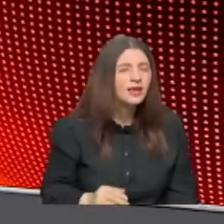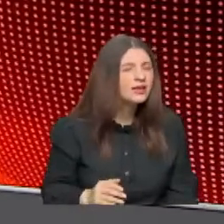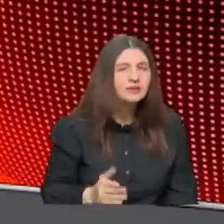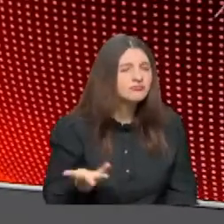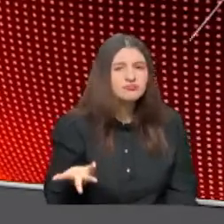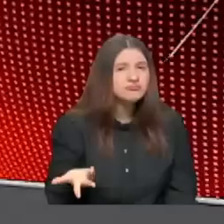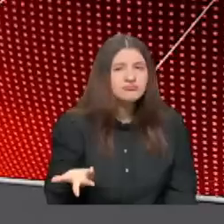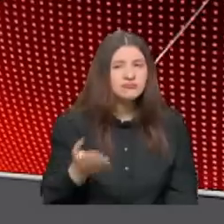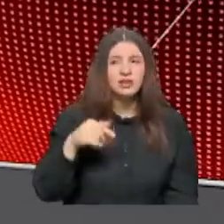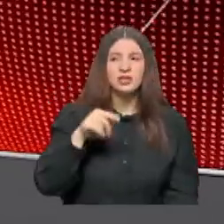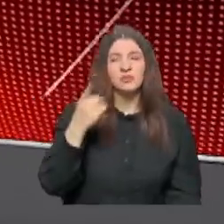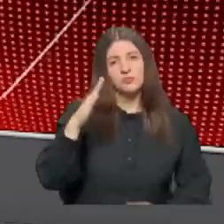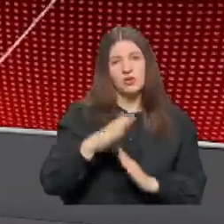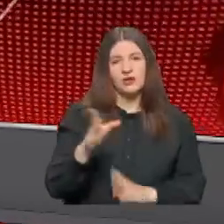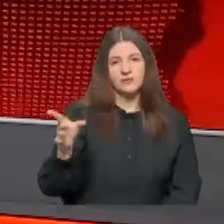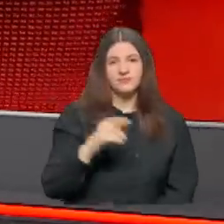öyle? Şimdi bir ara.